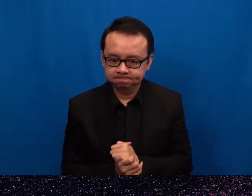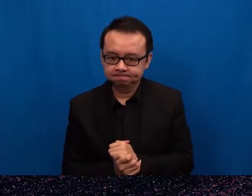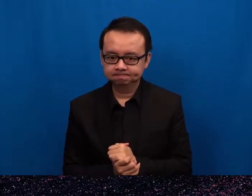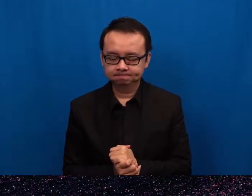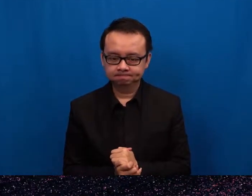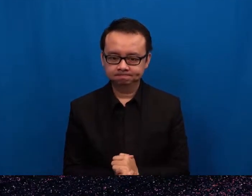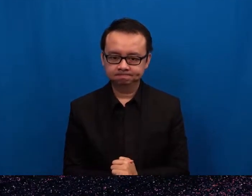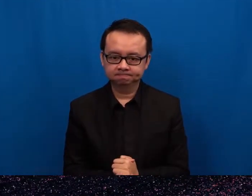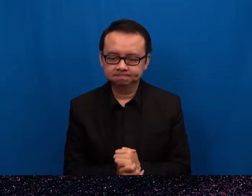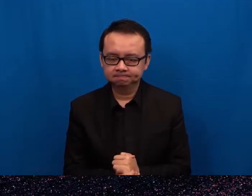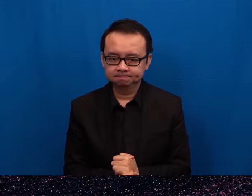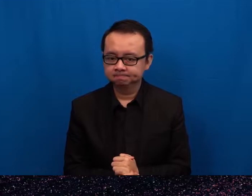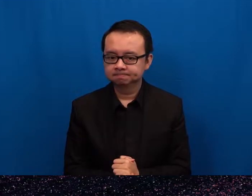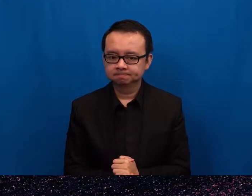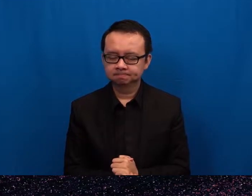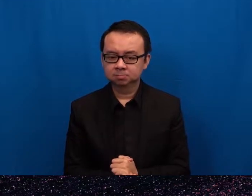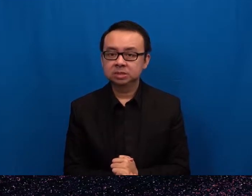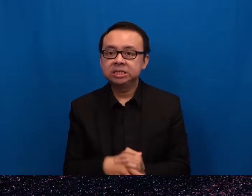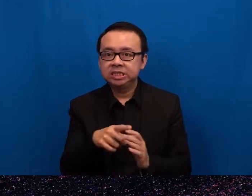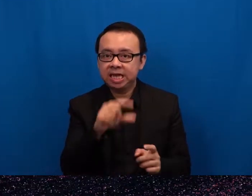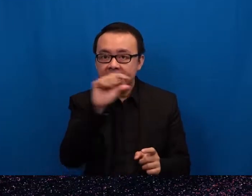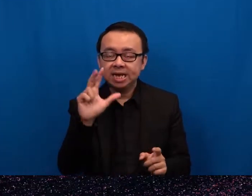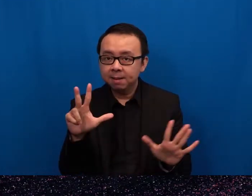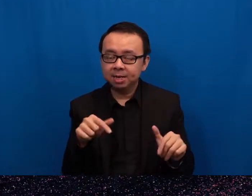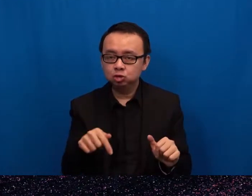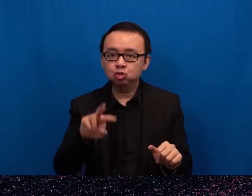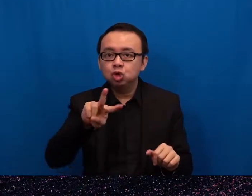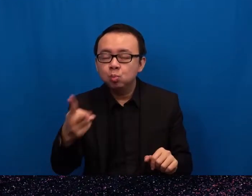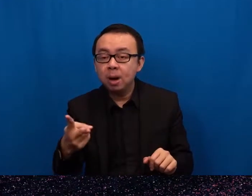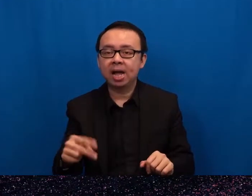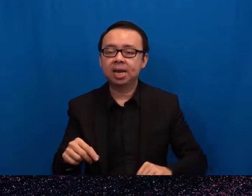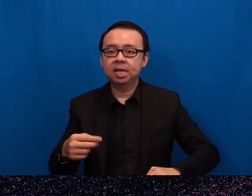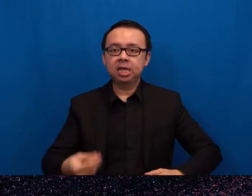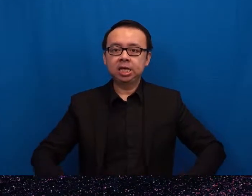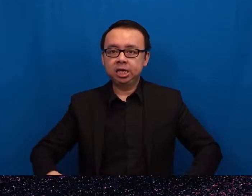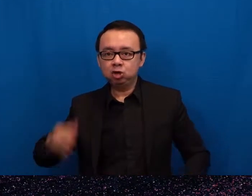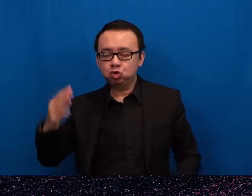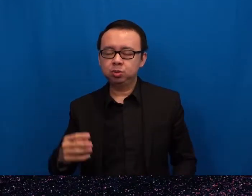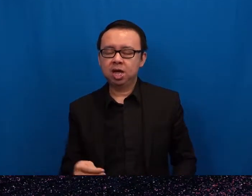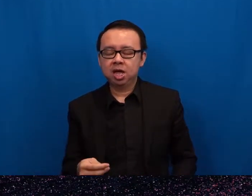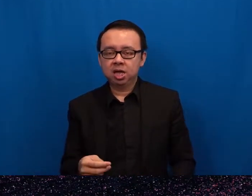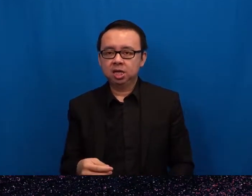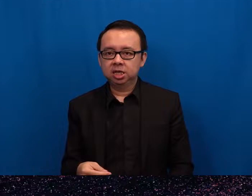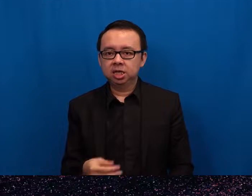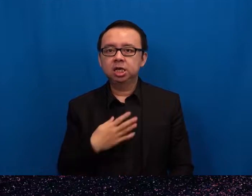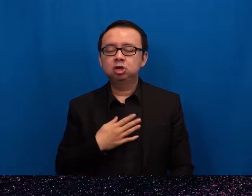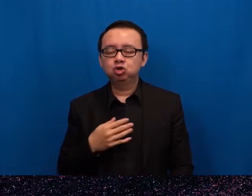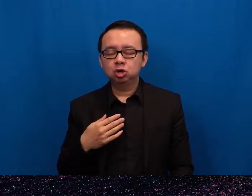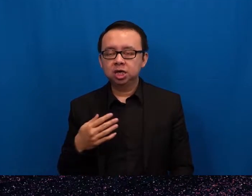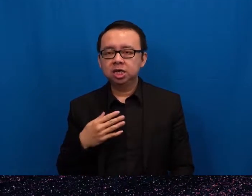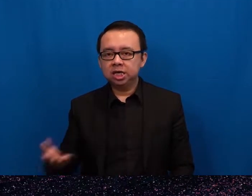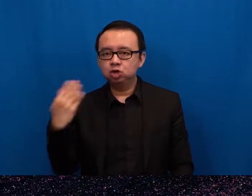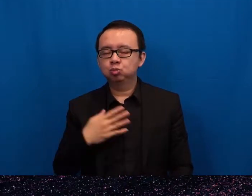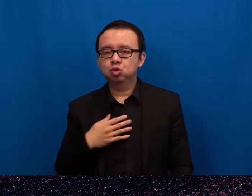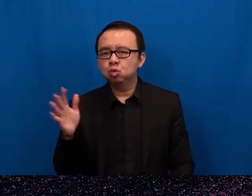perubahan mentality, yang dulu hidupku hanyalah untukku. Sekarang hidupku bukannya aku lagi, tapi Yesus dalamku. Hidupku bukannya